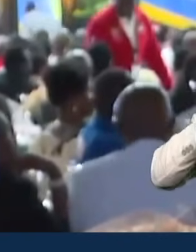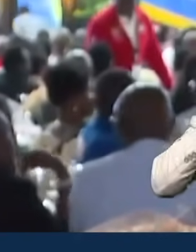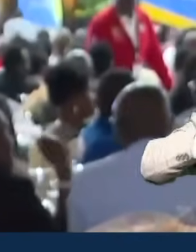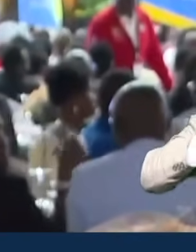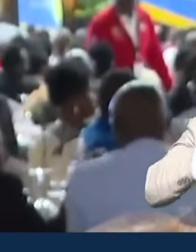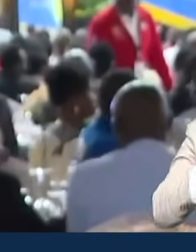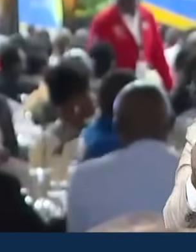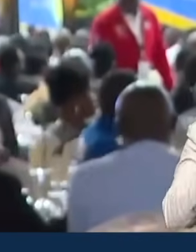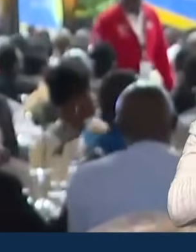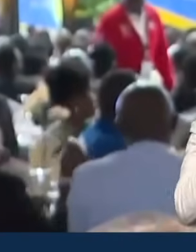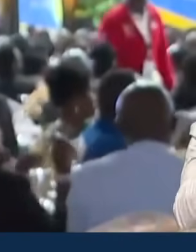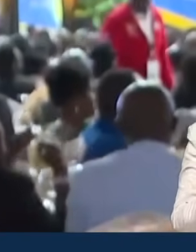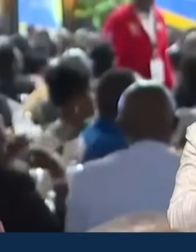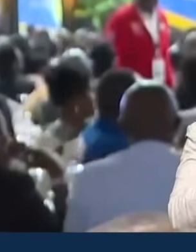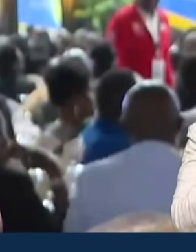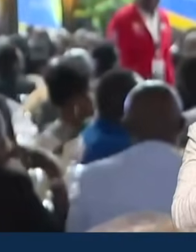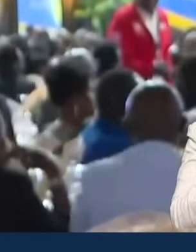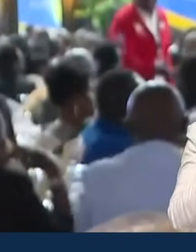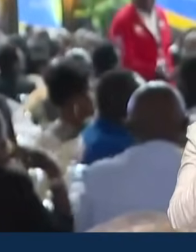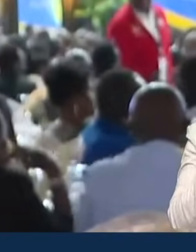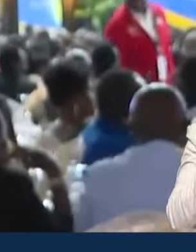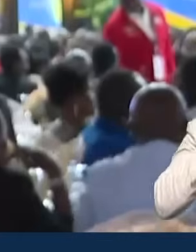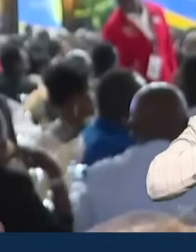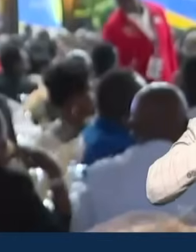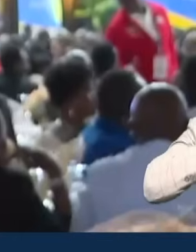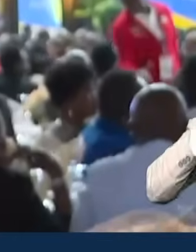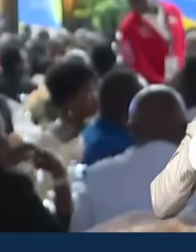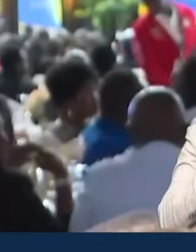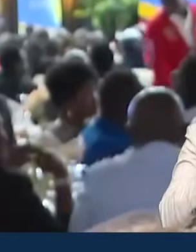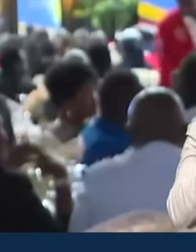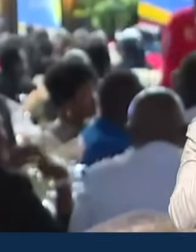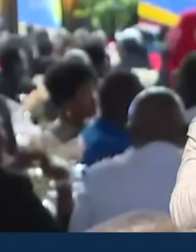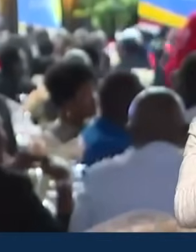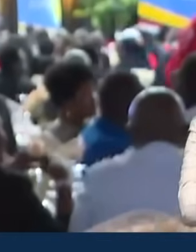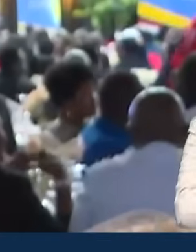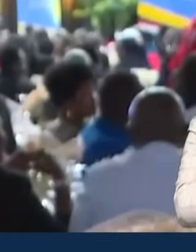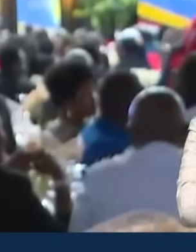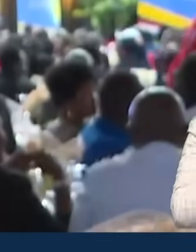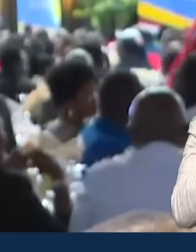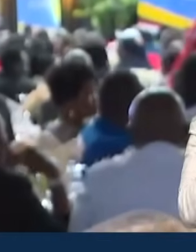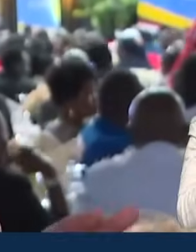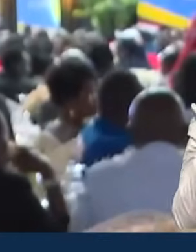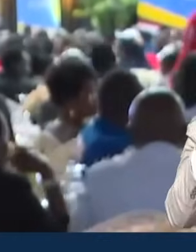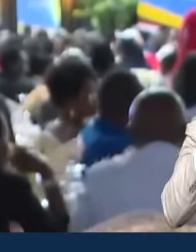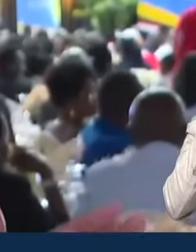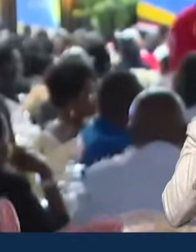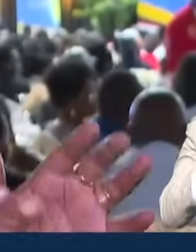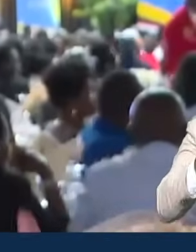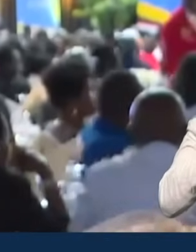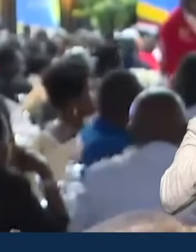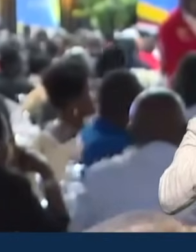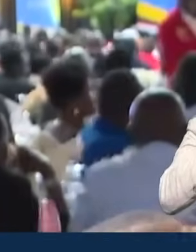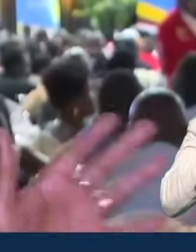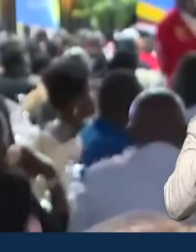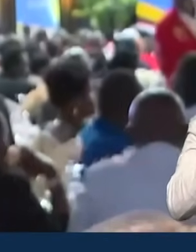marushanwa. Icya kabiri ni ukuba Abanyarwanda aho igihugu cyakiriye iyi mikino kigaragaza ko